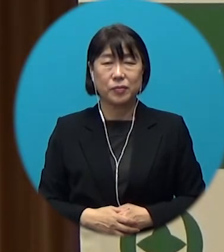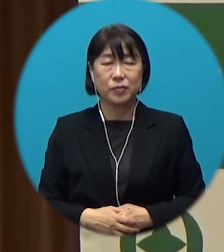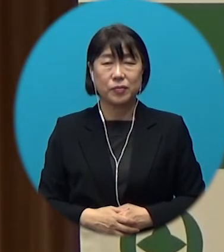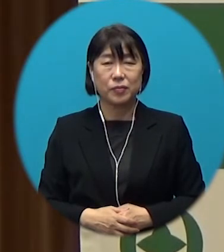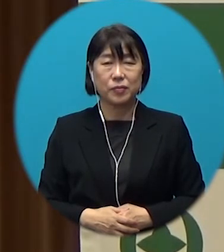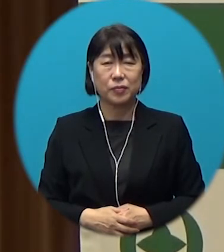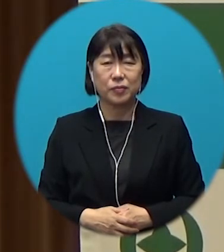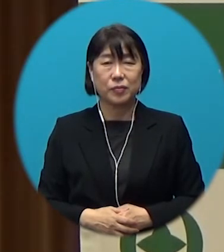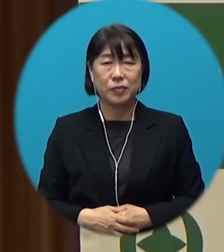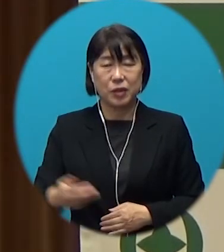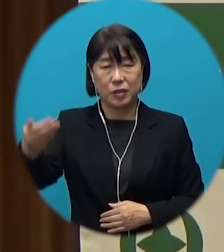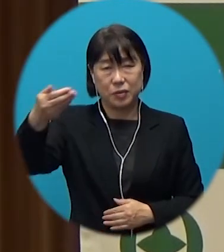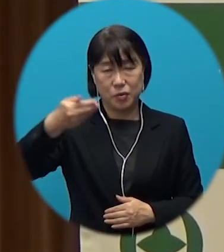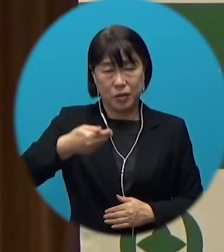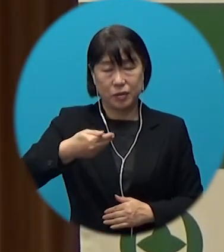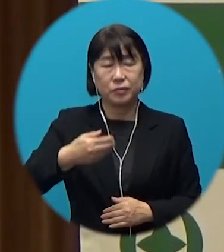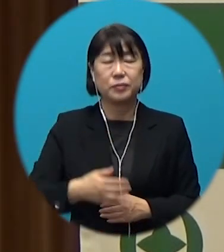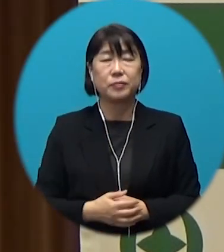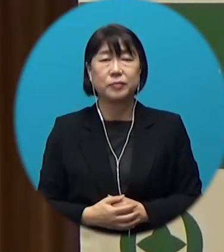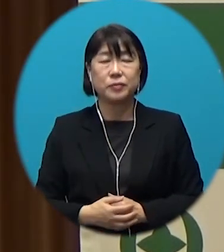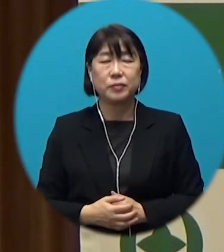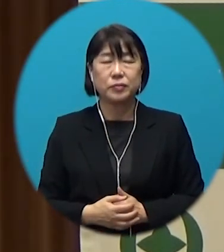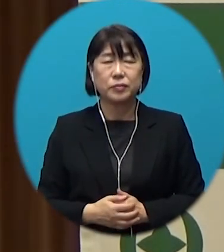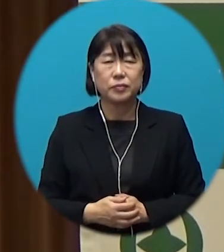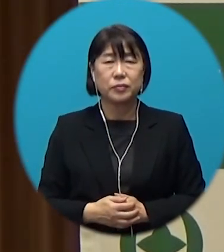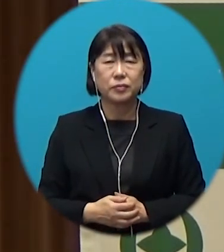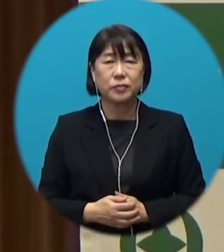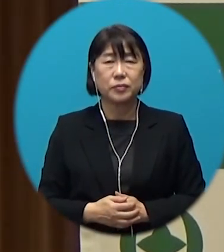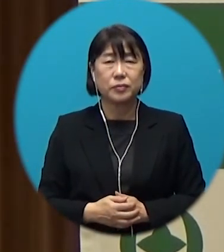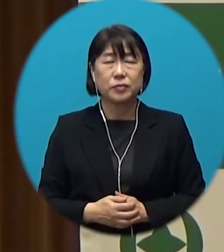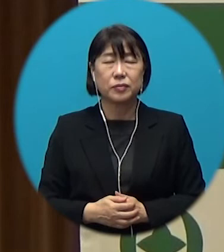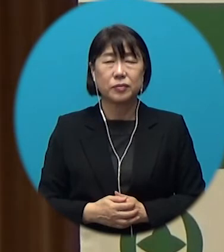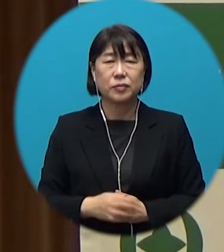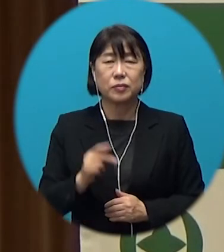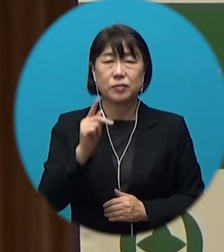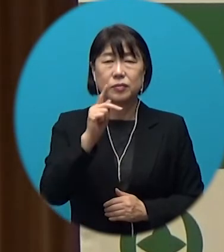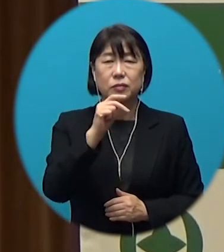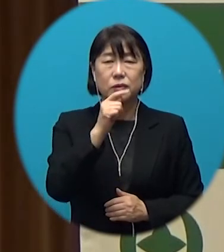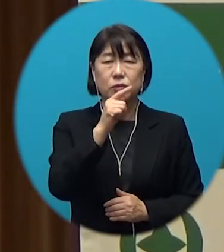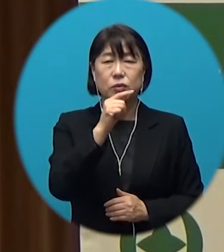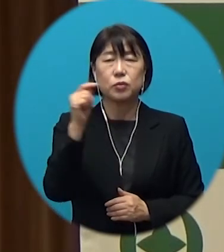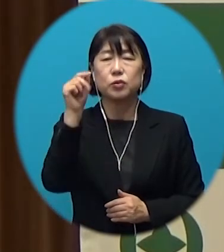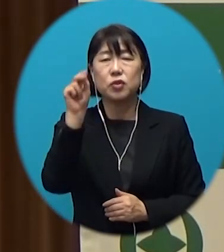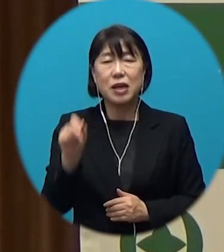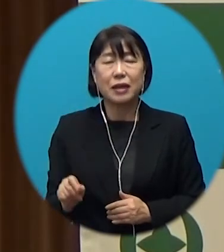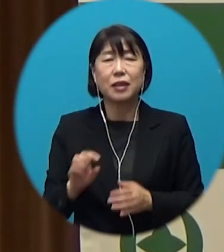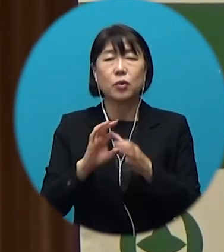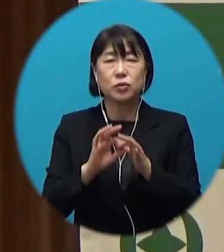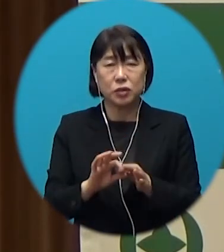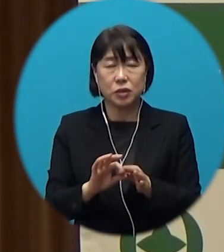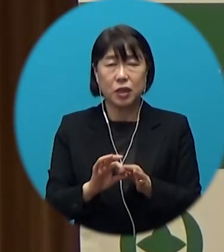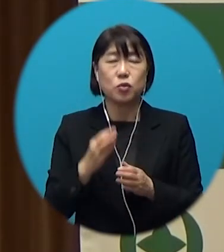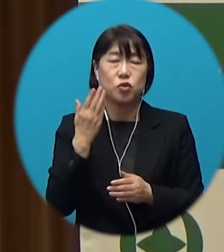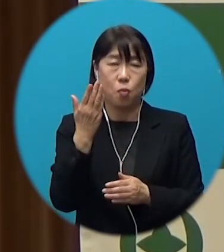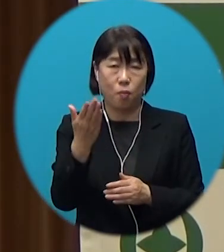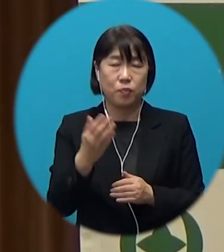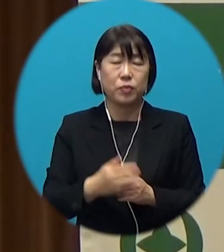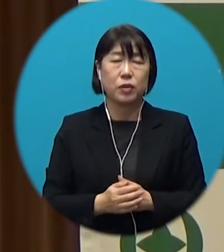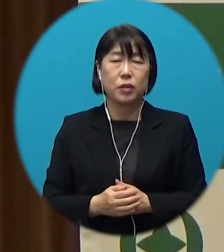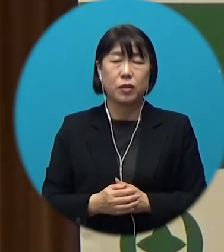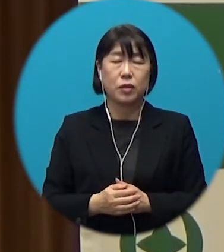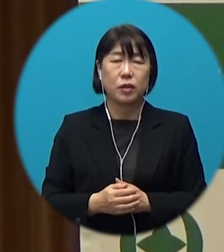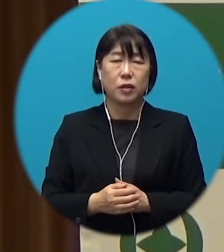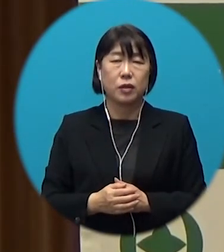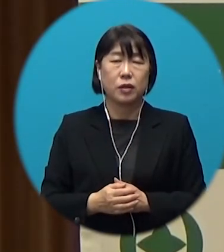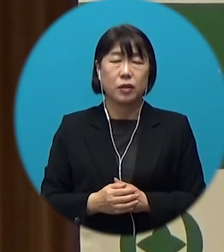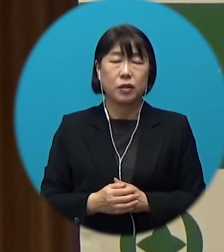ょうか。 東京市です。東京市民でお願いします。はい、ウクライナの関係のことでお問い合わせ、 はい、 ご質問ですけれども、 昨日あのゼレンスキ